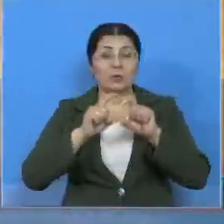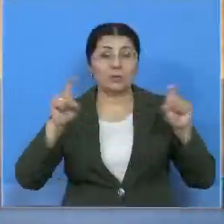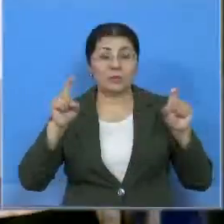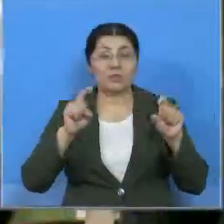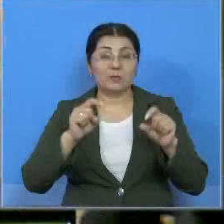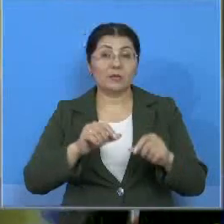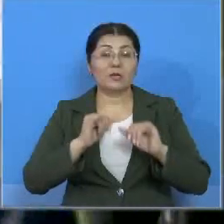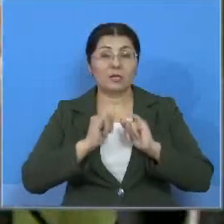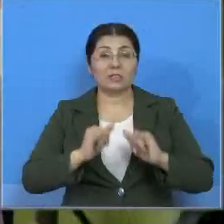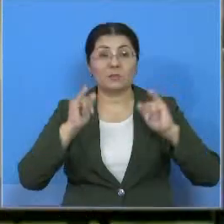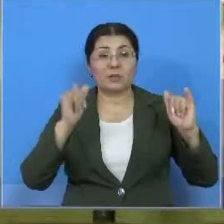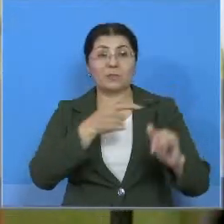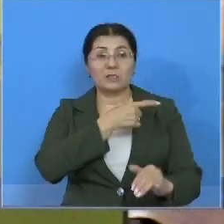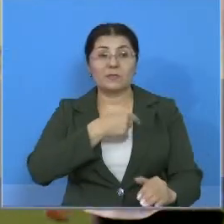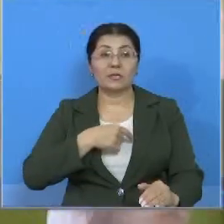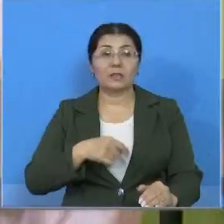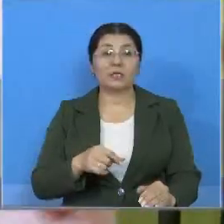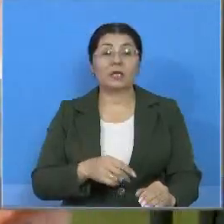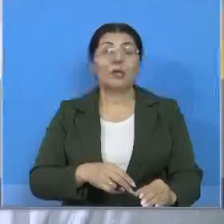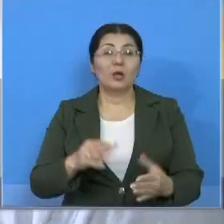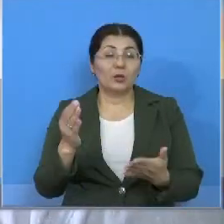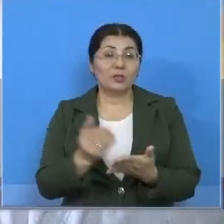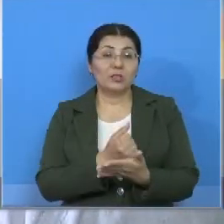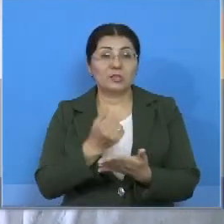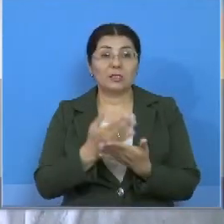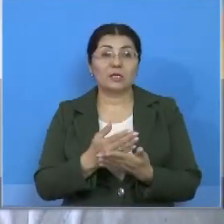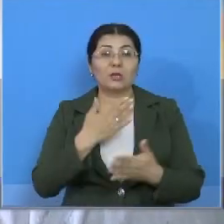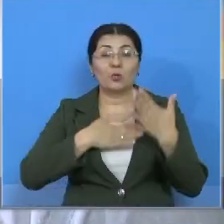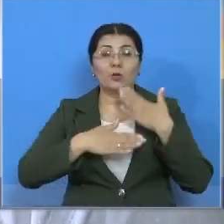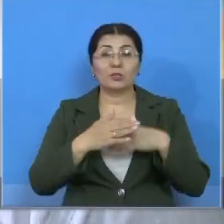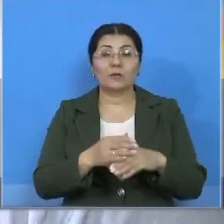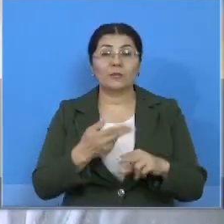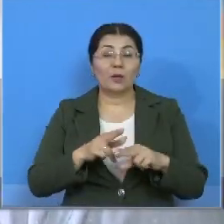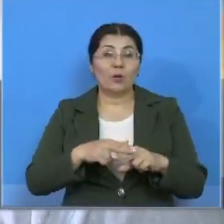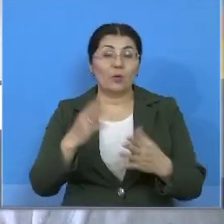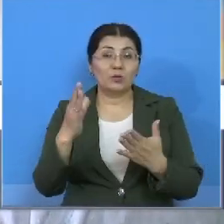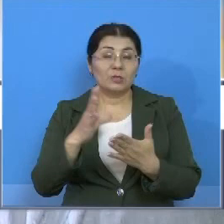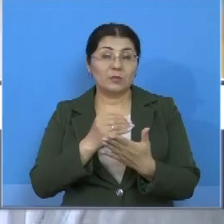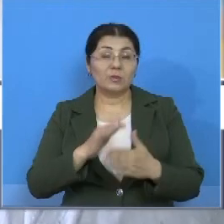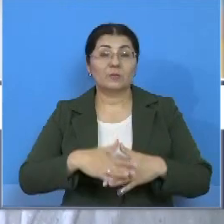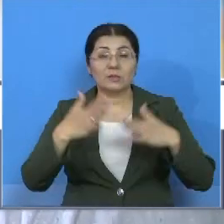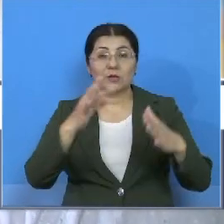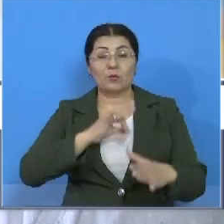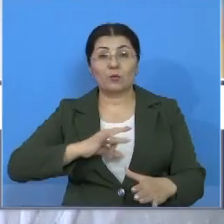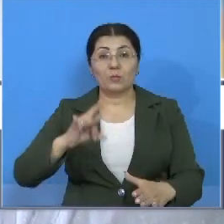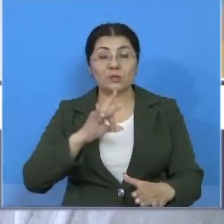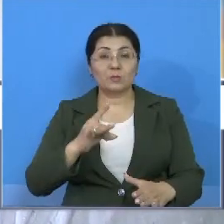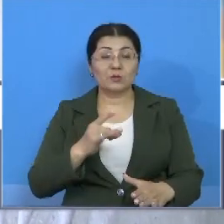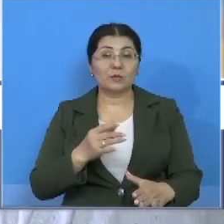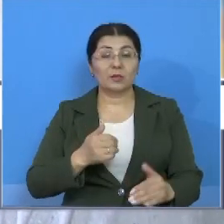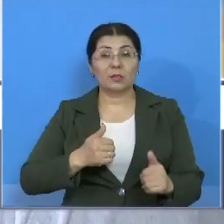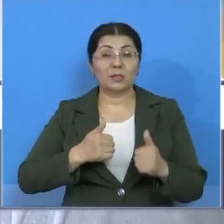шыңдап келеді. Бапкерлері болса шәкіртінің жетістігіне қуанышты. Осындай жетістігі мына біз ауданымыз үшін үлкен мәртебе, осы мектебіміз